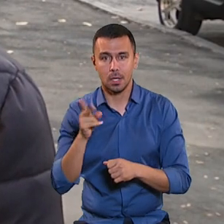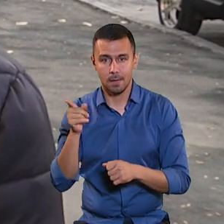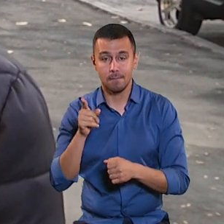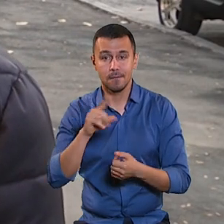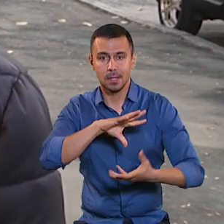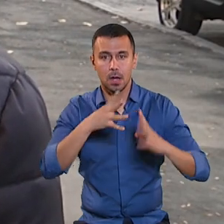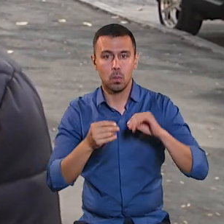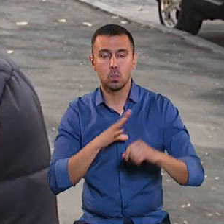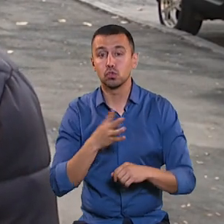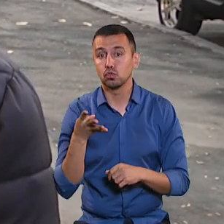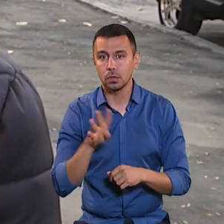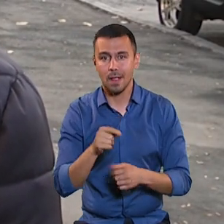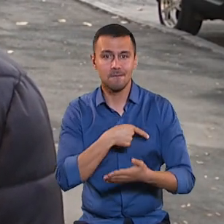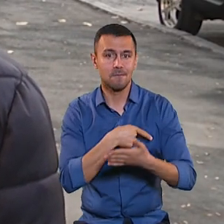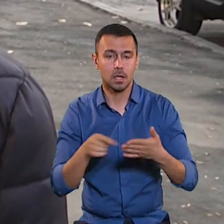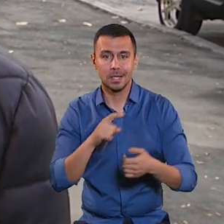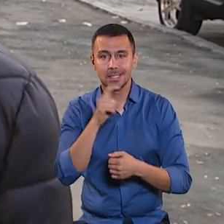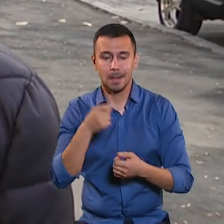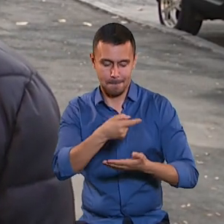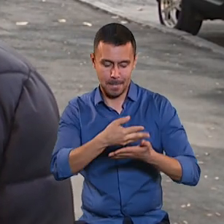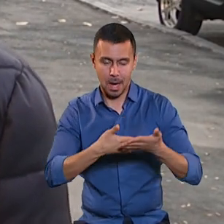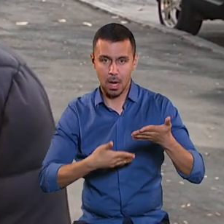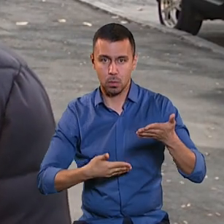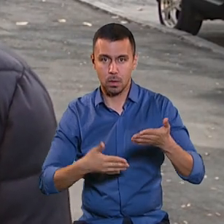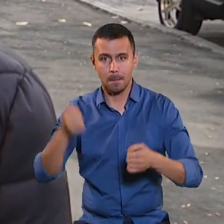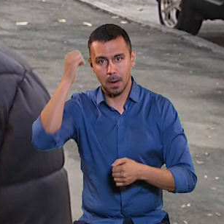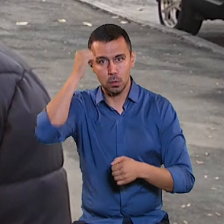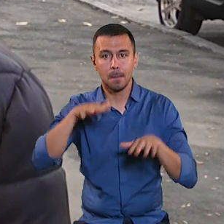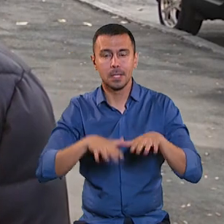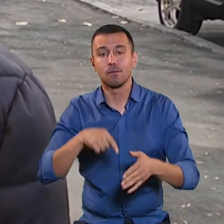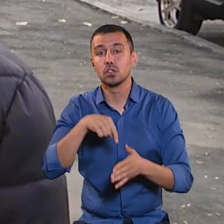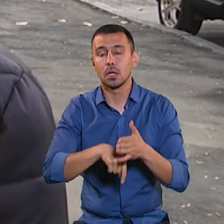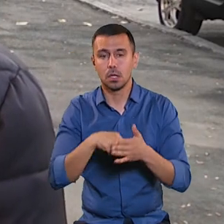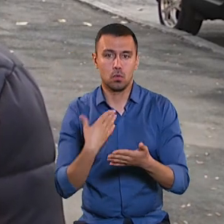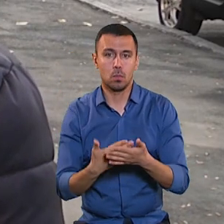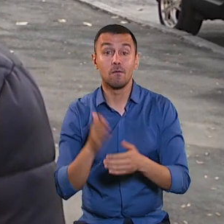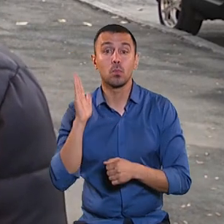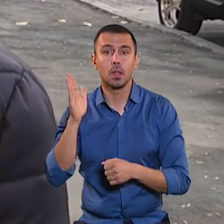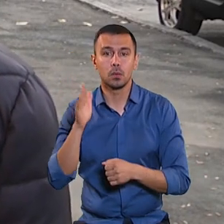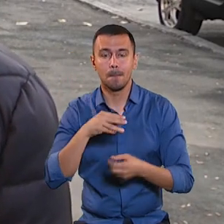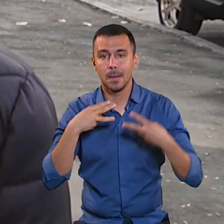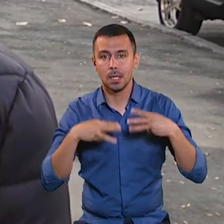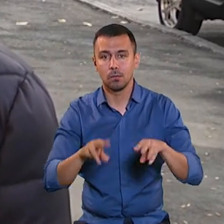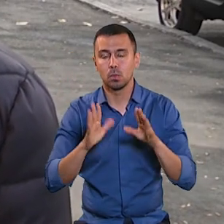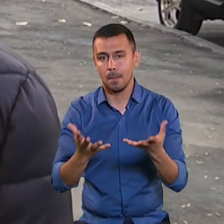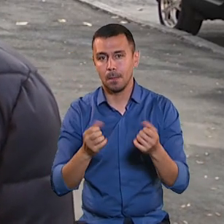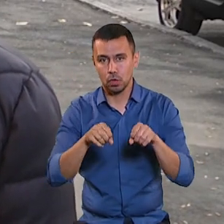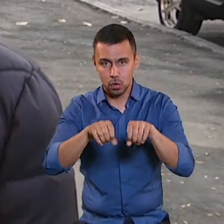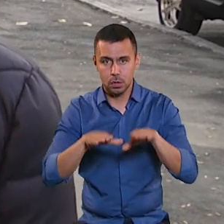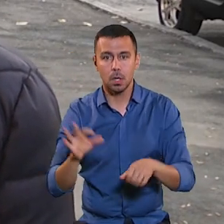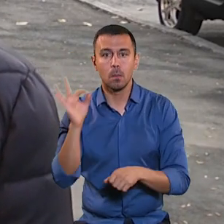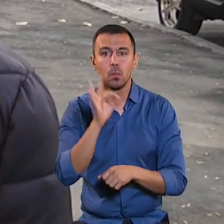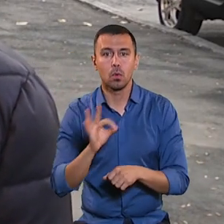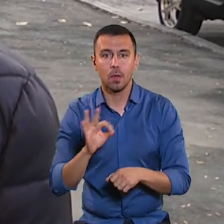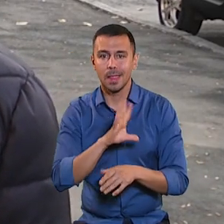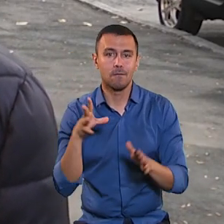загальному було чотири для виключення з переліку пам'яток місцевого значення тобто в подальшому Міністерство буде приймати рішення про